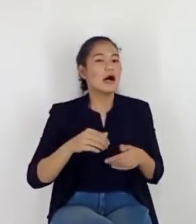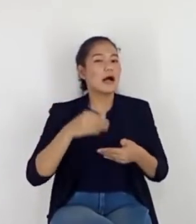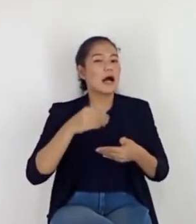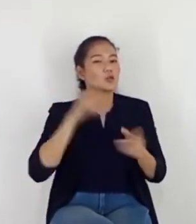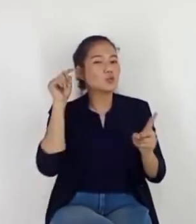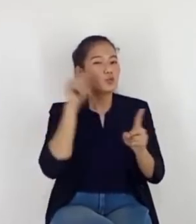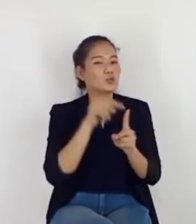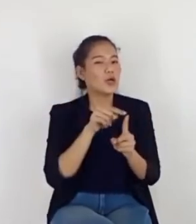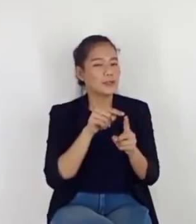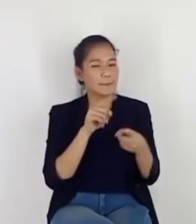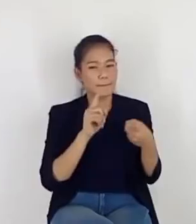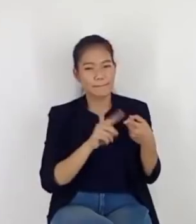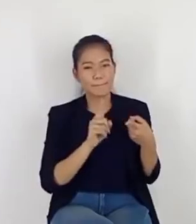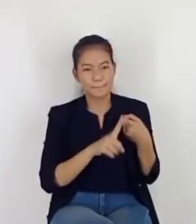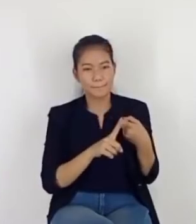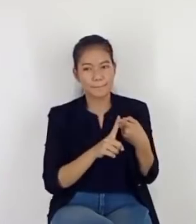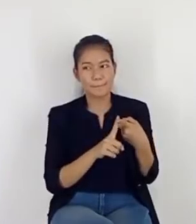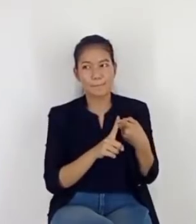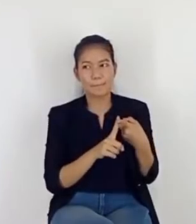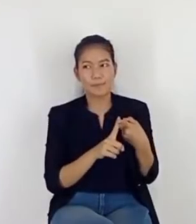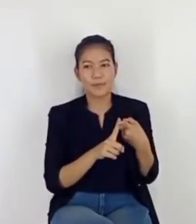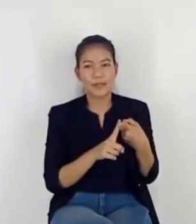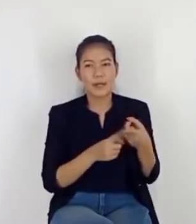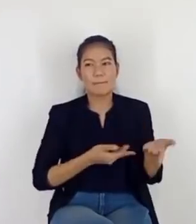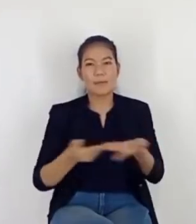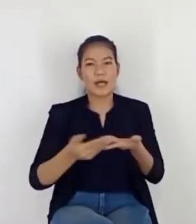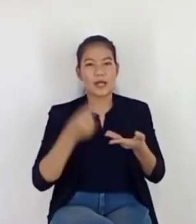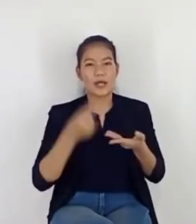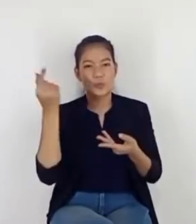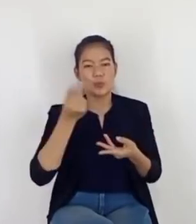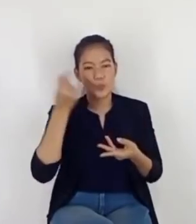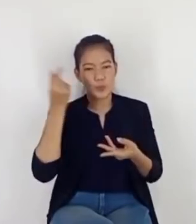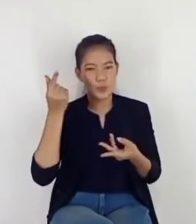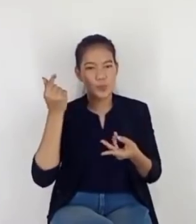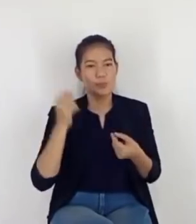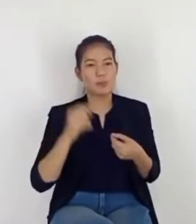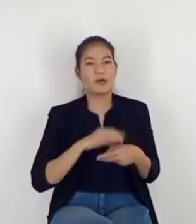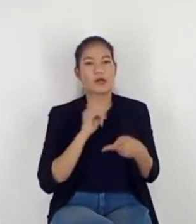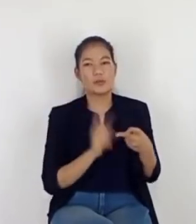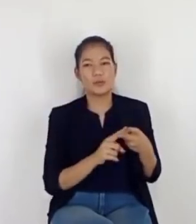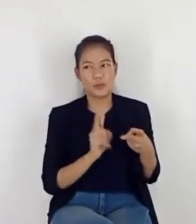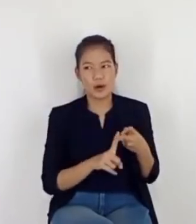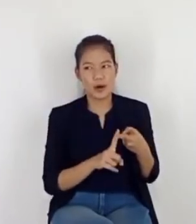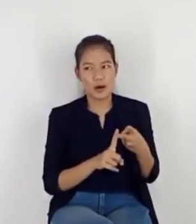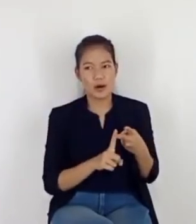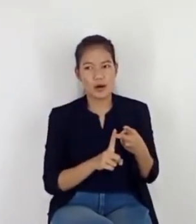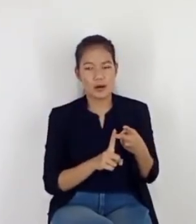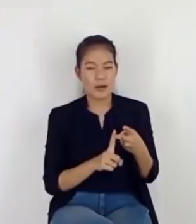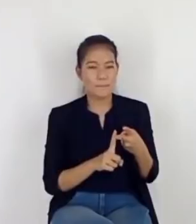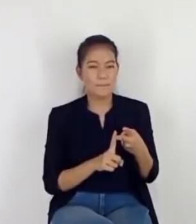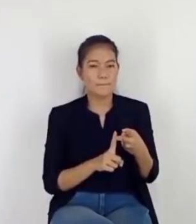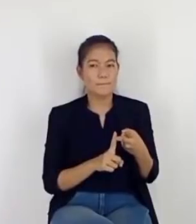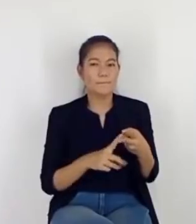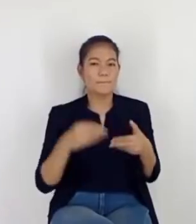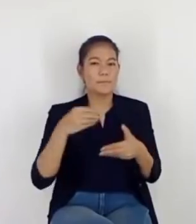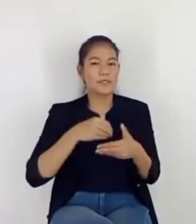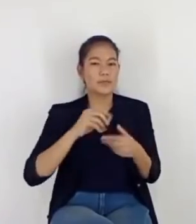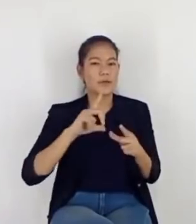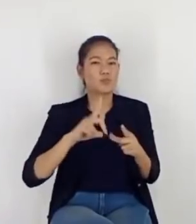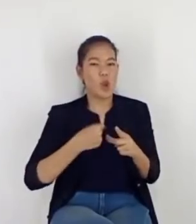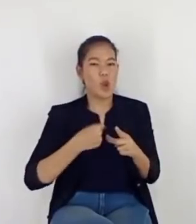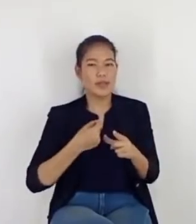untuk kantong pertama untuk pelayanan umum gerejawi, kantong kedua untuk persembahan